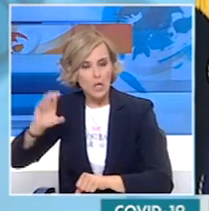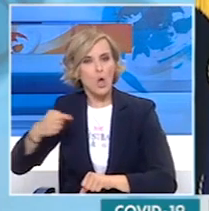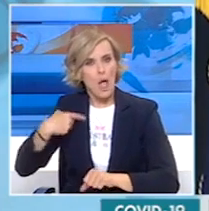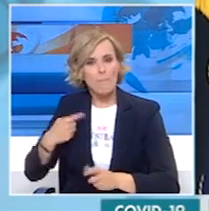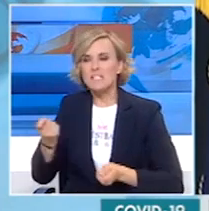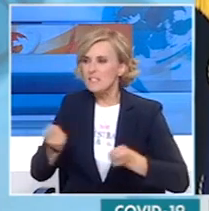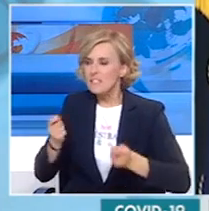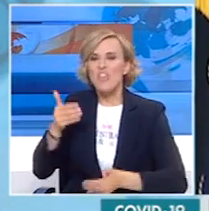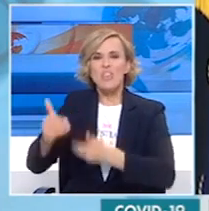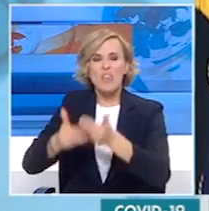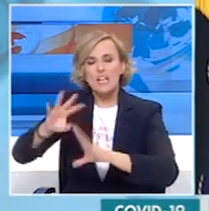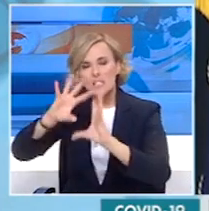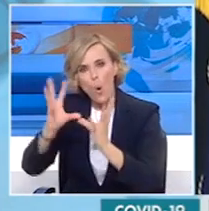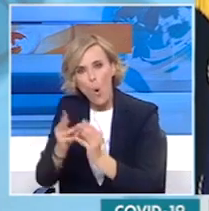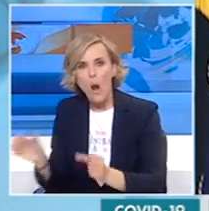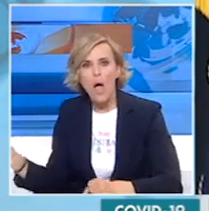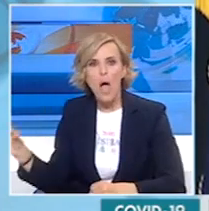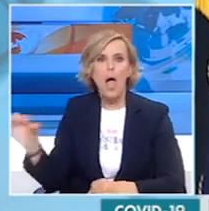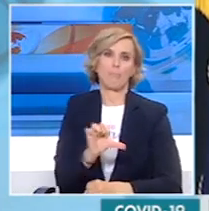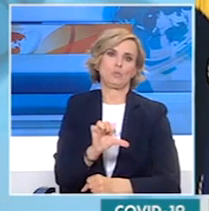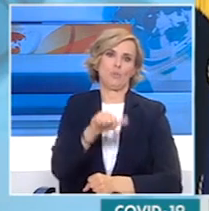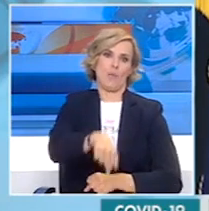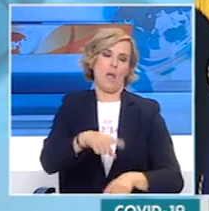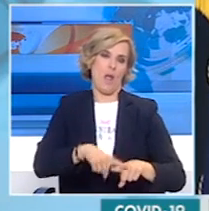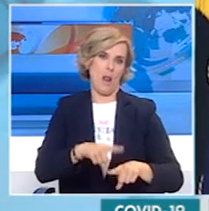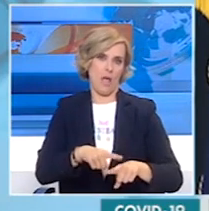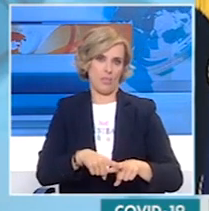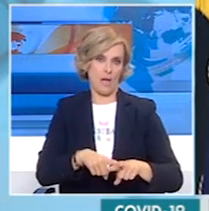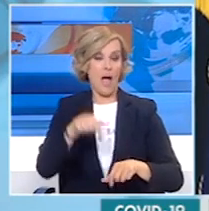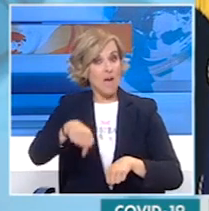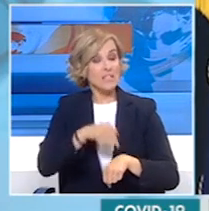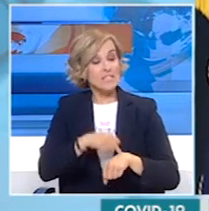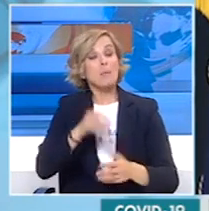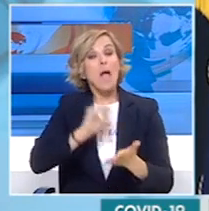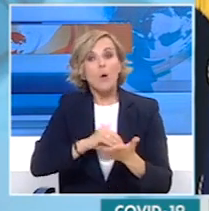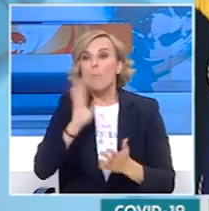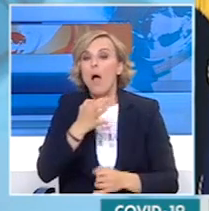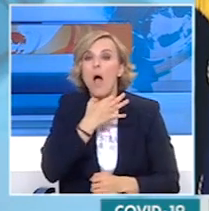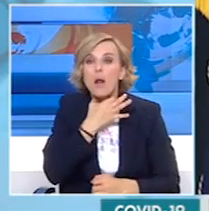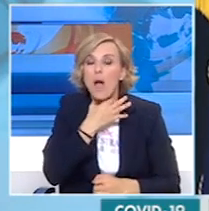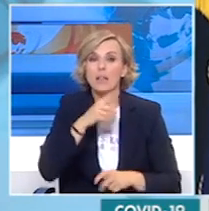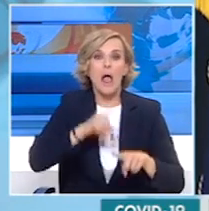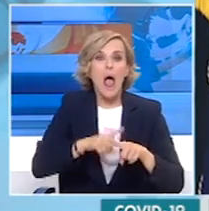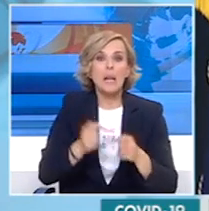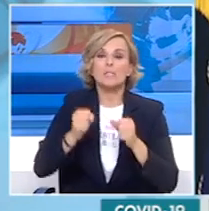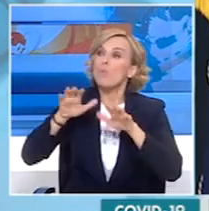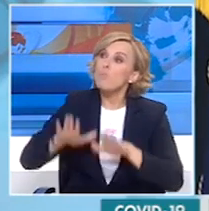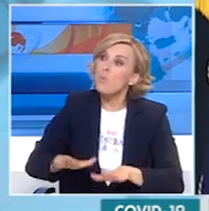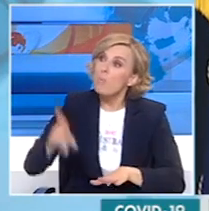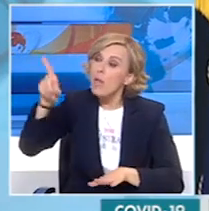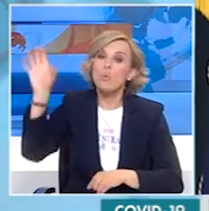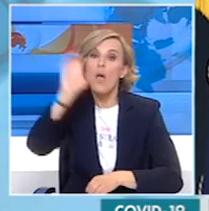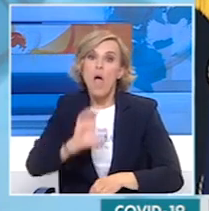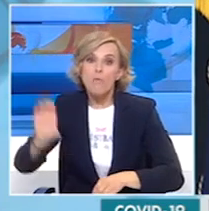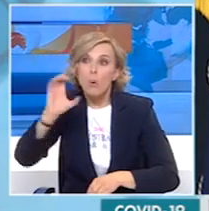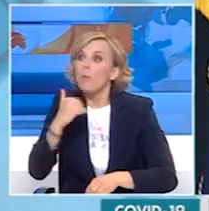στιγμή. Υπενθυμίζω ότι αυτή τη στιγμή επαναπατρίζονται συμπολίτες μας που είτε χρήζουν άμεσης υγειονομικής φροντίδας, η οποία δεν μπορεί να τους